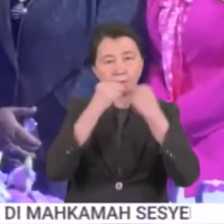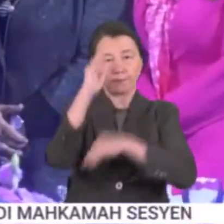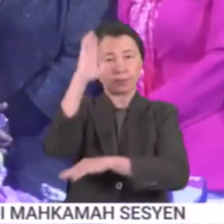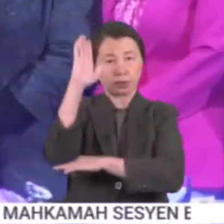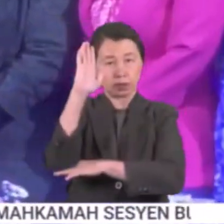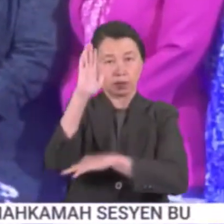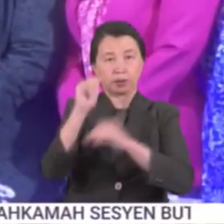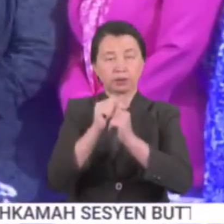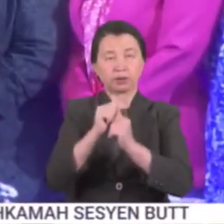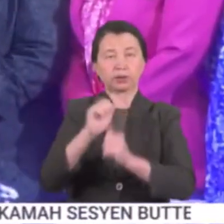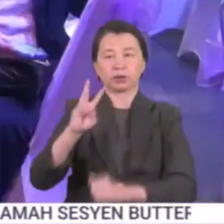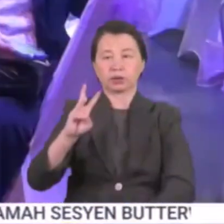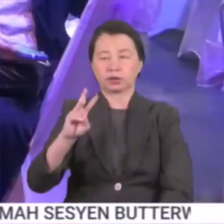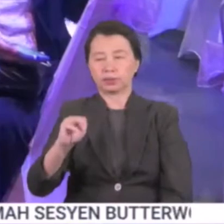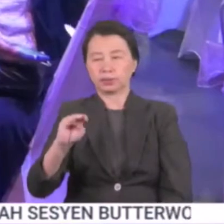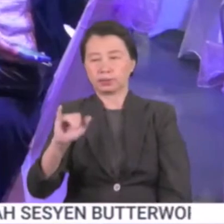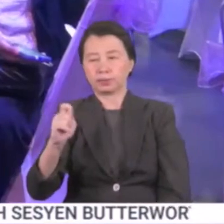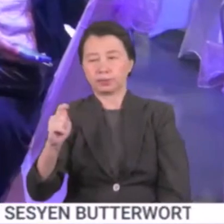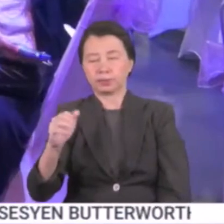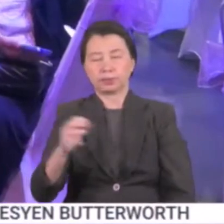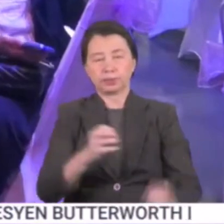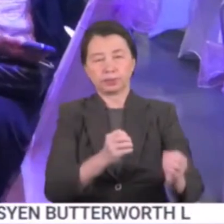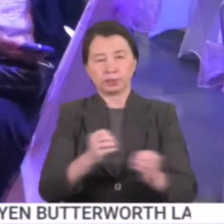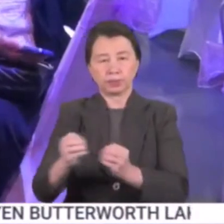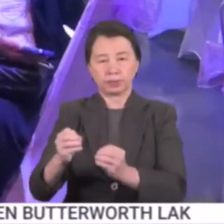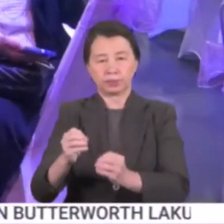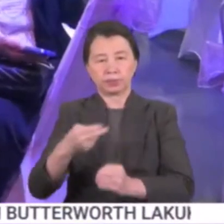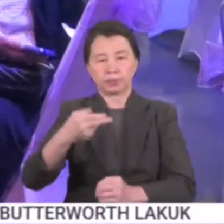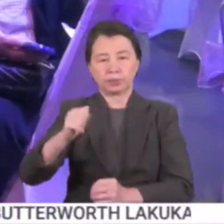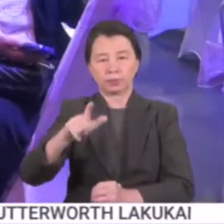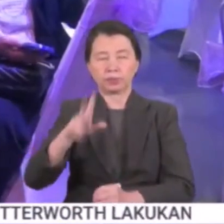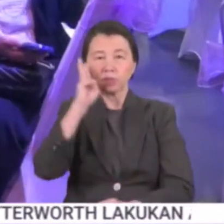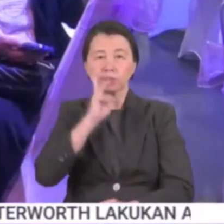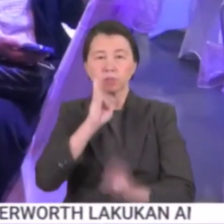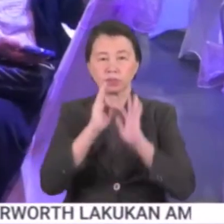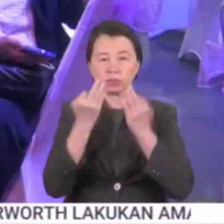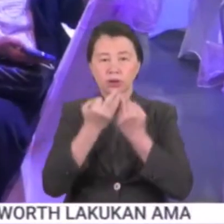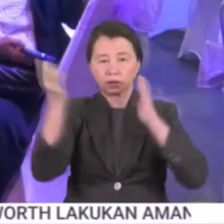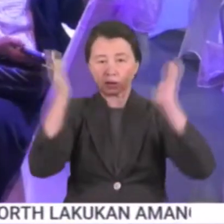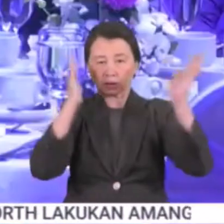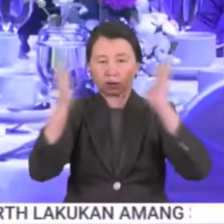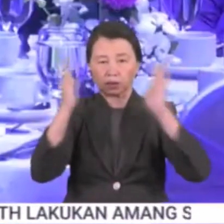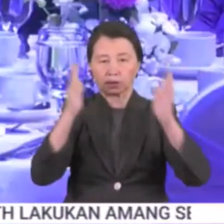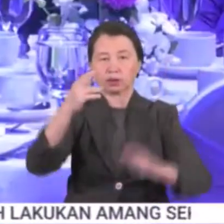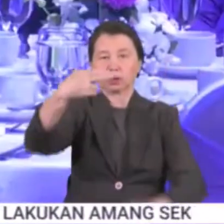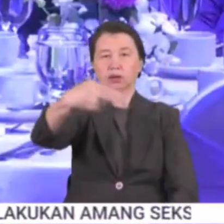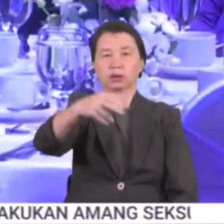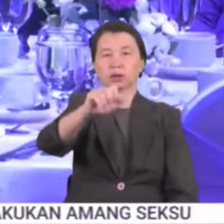hari bersama WITI, Anjuran Pertubuhan Hal Ehwal Wanita dan Keluarga Malaysia, Hawa Malaysia.